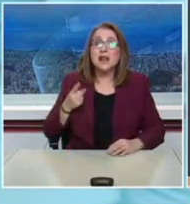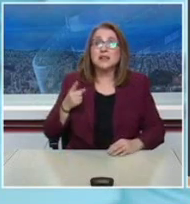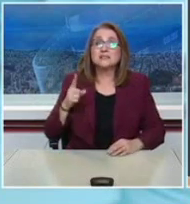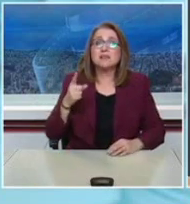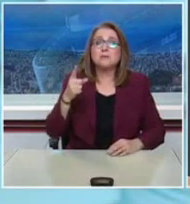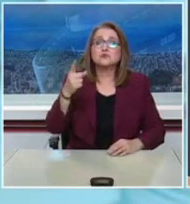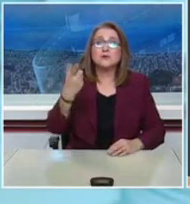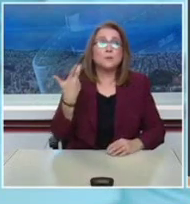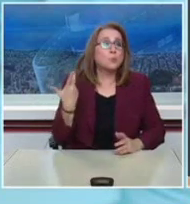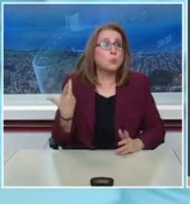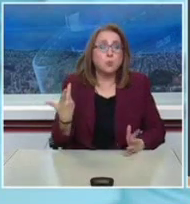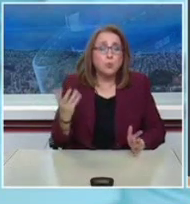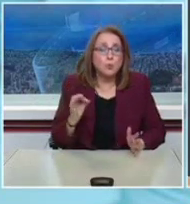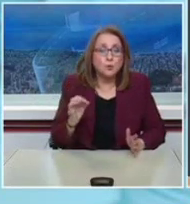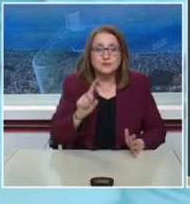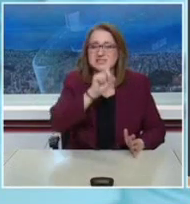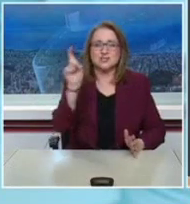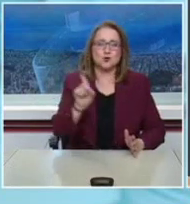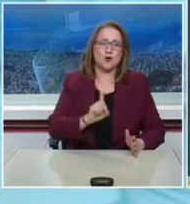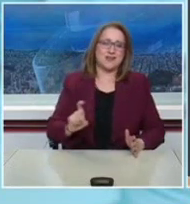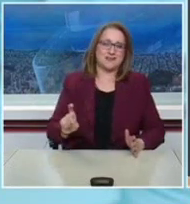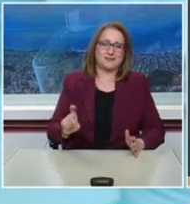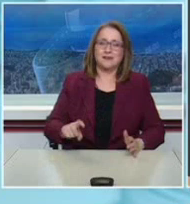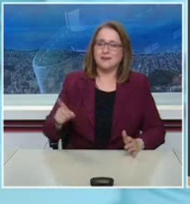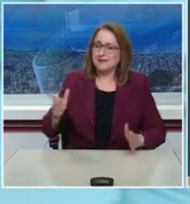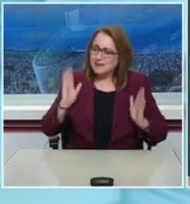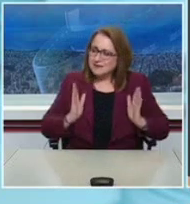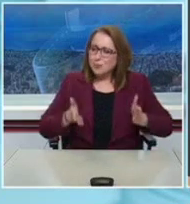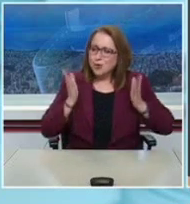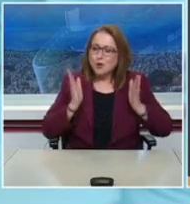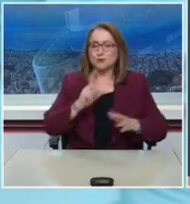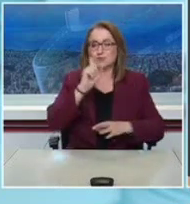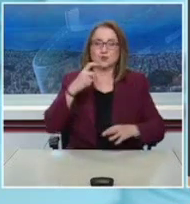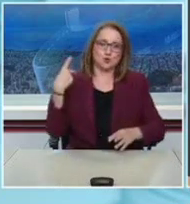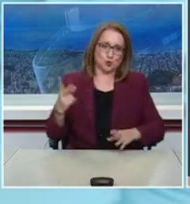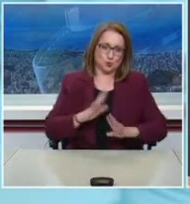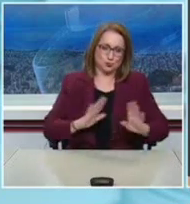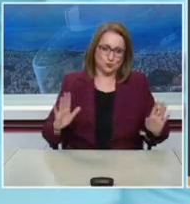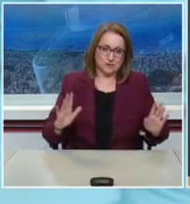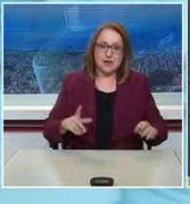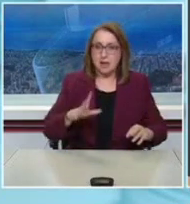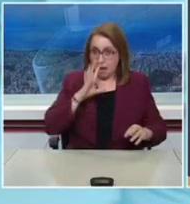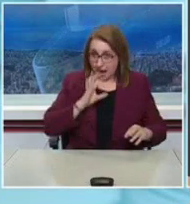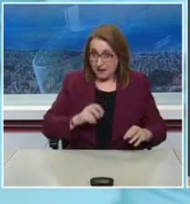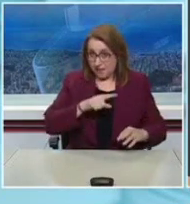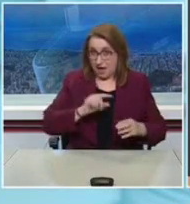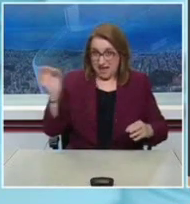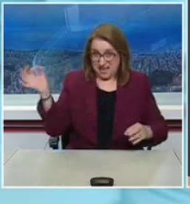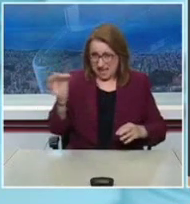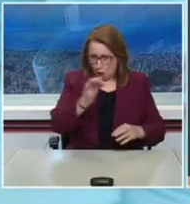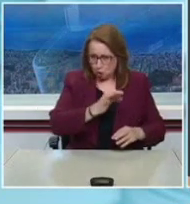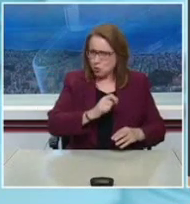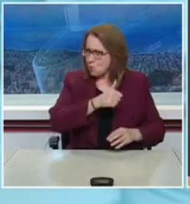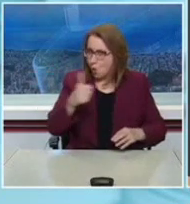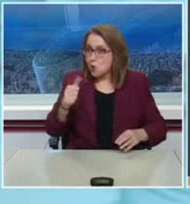Σας έχω πει πως ο ιός δεν σέβεται καμιά ηλικία και φυσικά μπορεί να υπάρχουν και σοβαρά κρούσματα σε νέους